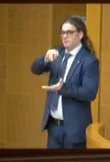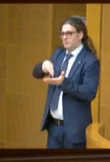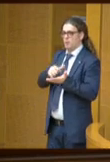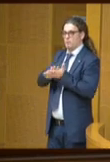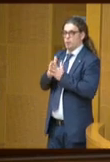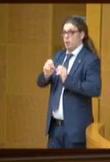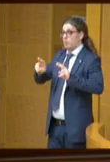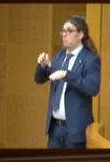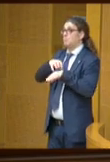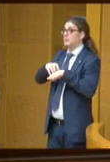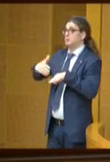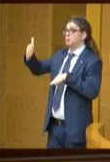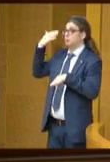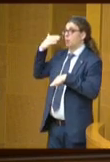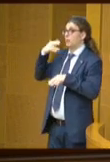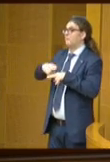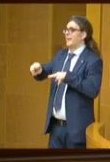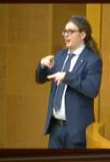dell'approvazione della Convenzione ONU